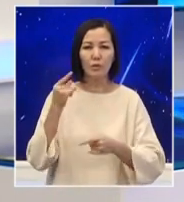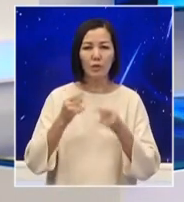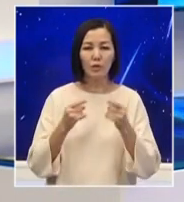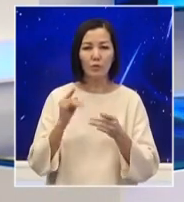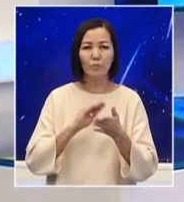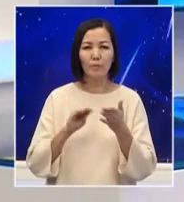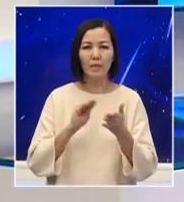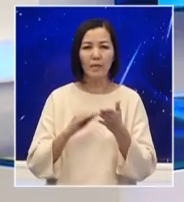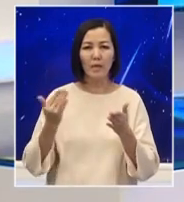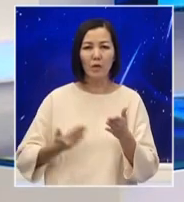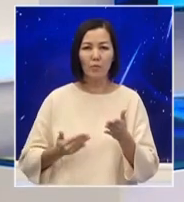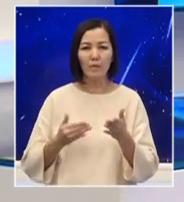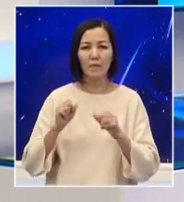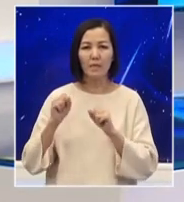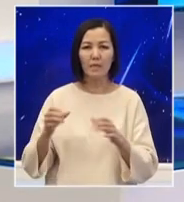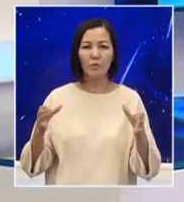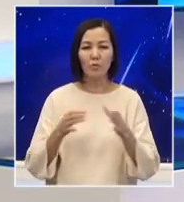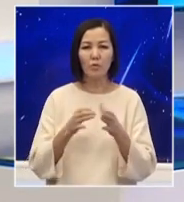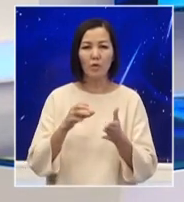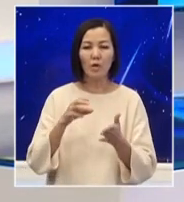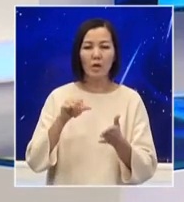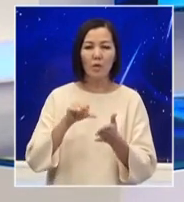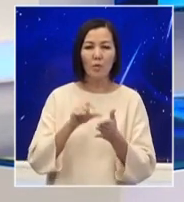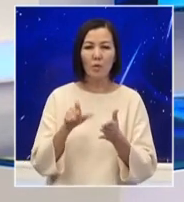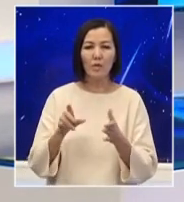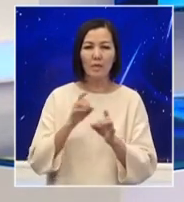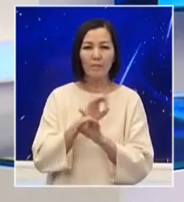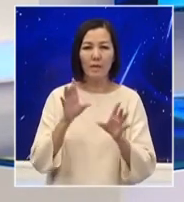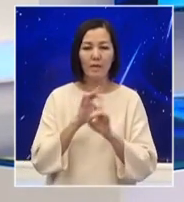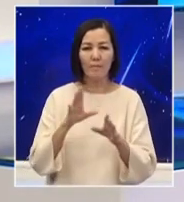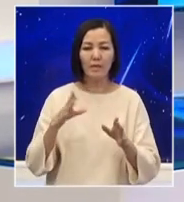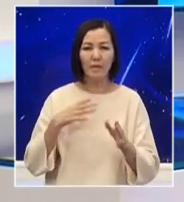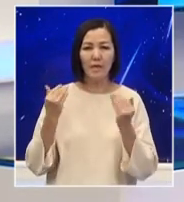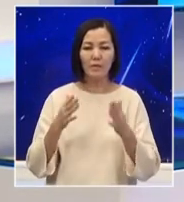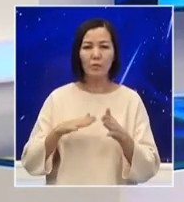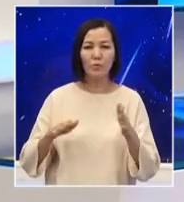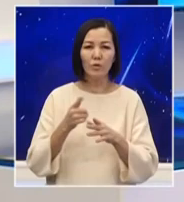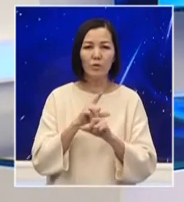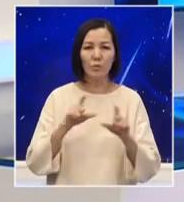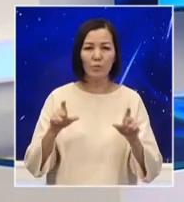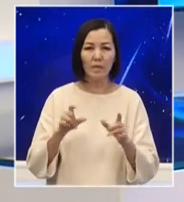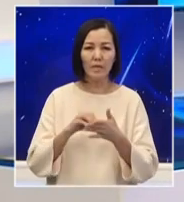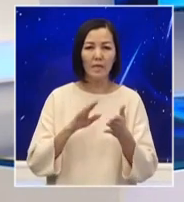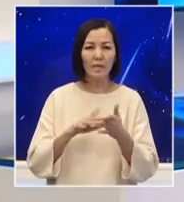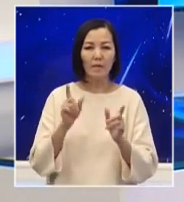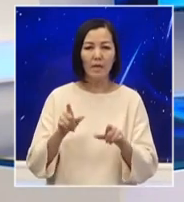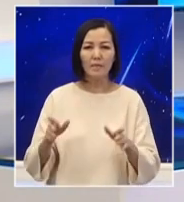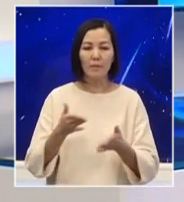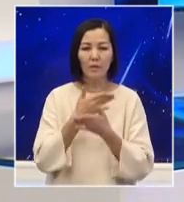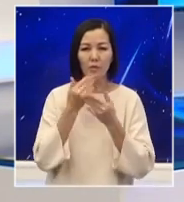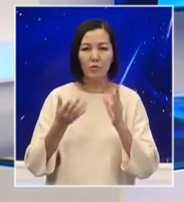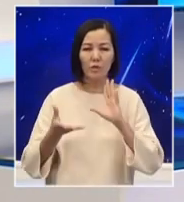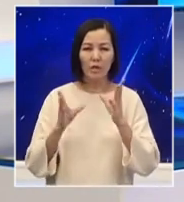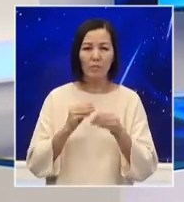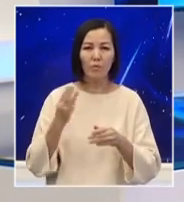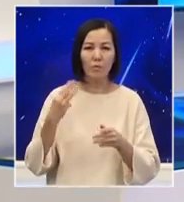келген әлеуметтік медициналық сақтандыру қоры өкілдері мәлімдеді. Ақпарларынша өңірде медициналық ұйымдарға тіркелмеген азаматтар жоқ.